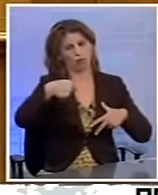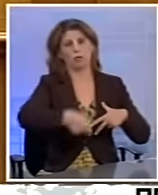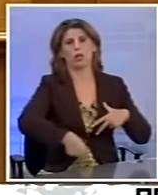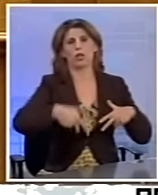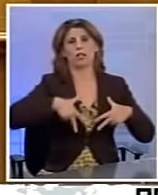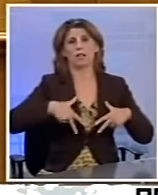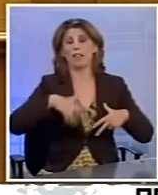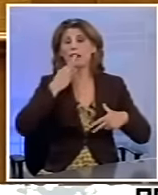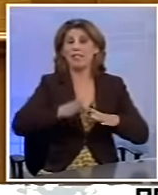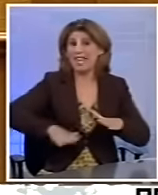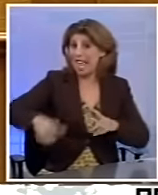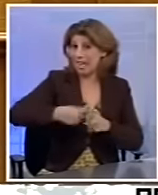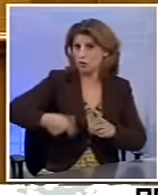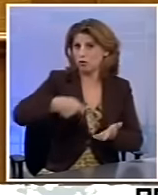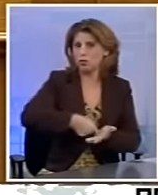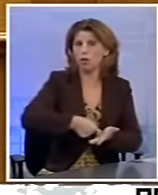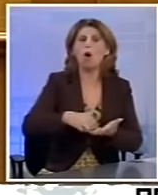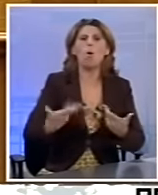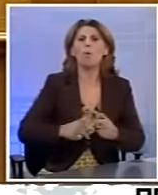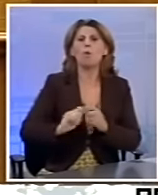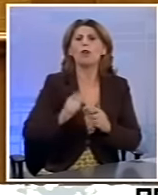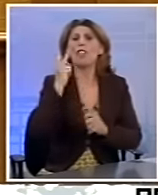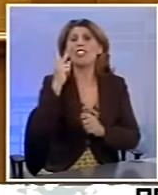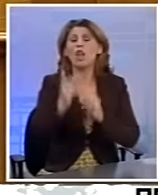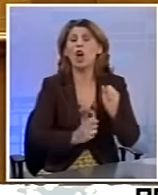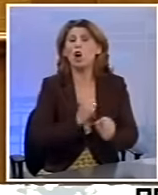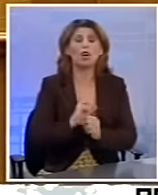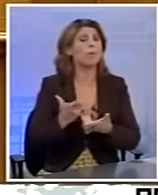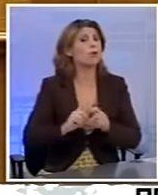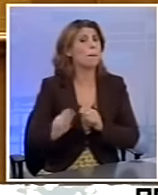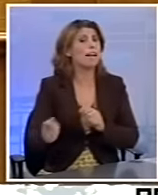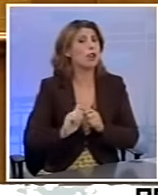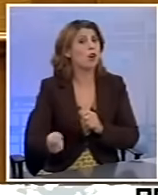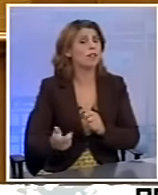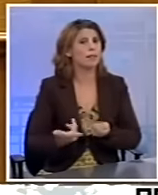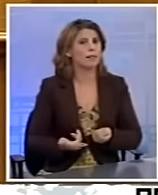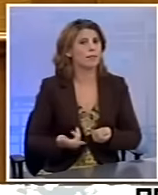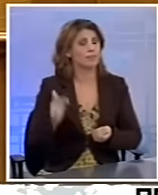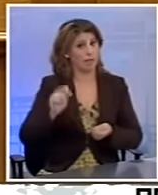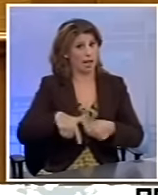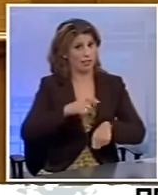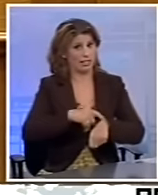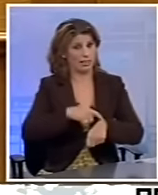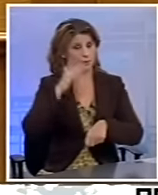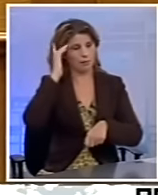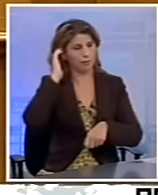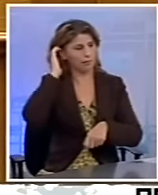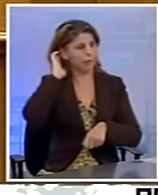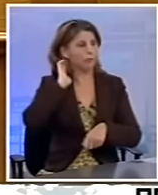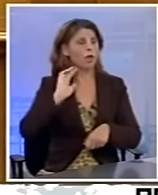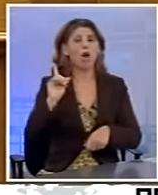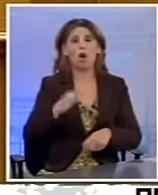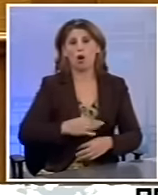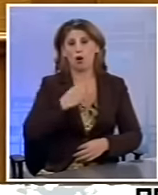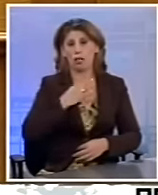τους πληρώνει δηλαδή ο ελληνικός λαός. Πώς τους πληρώνατε 2 χρόνια? Και είναι ίσως η στιγμή, ο κύριος Τσίπρας φαντάζομαι είναι στο γραφείο